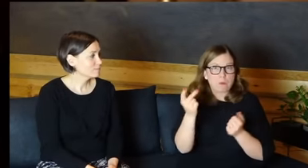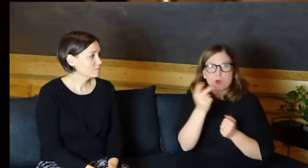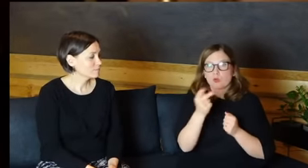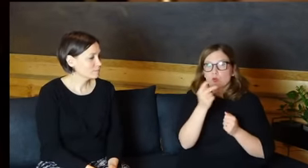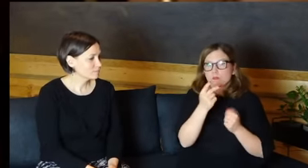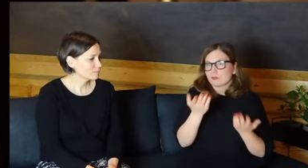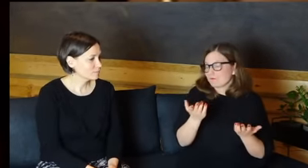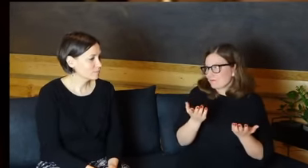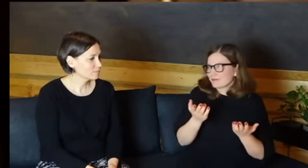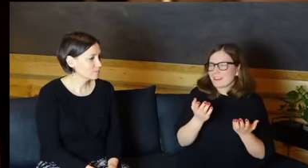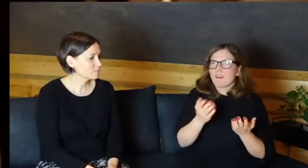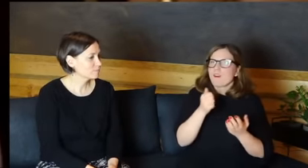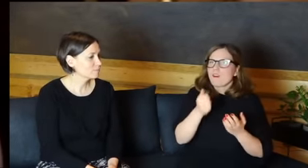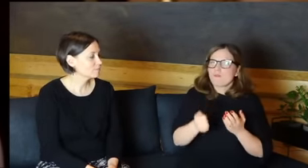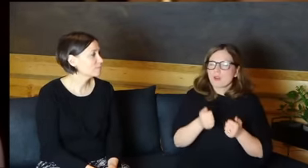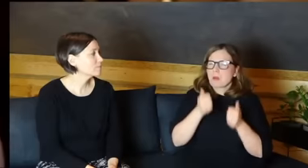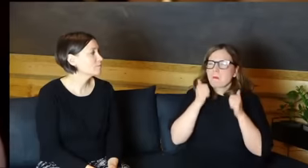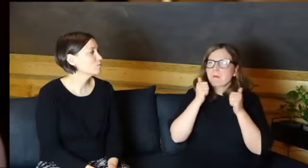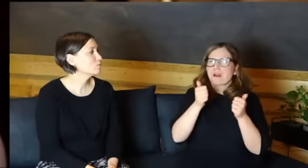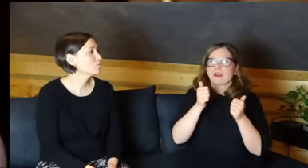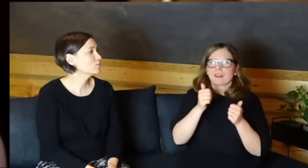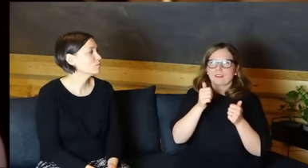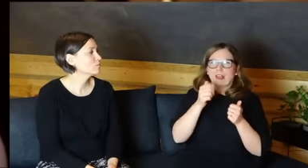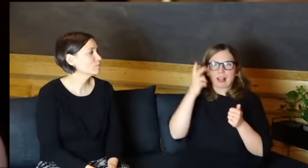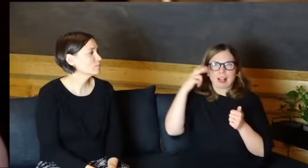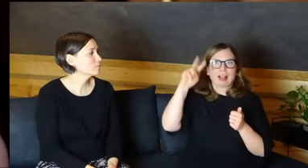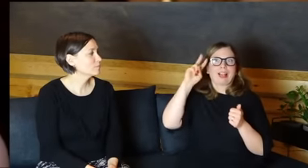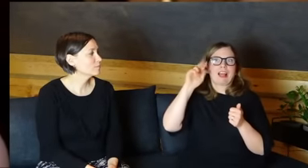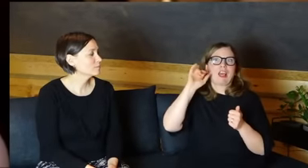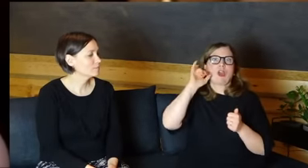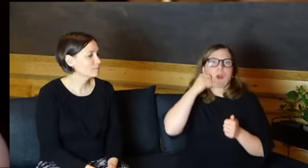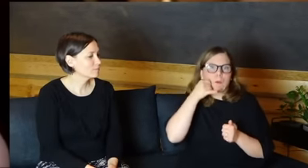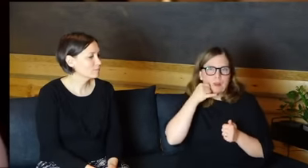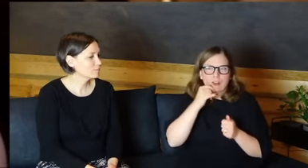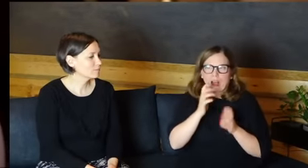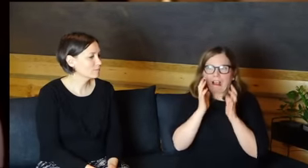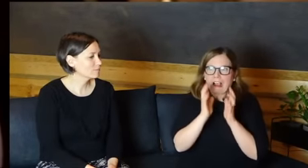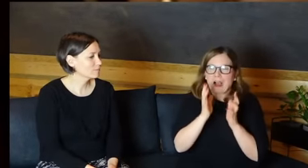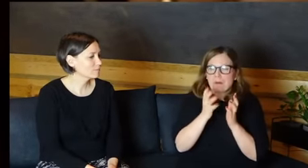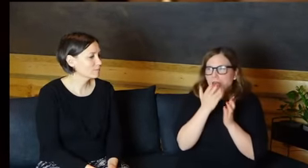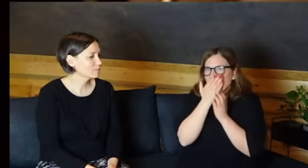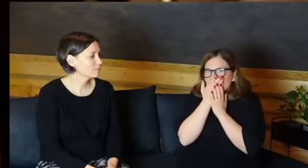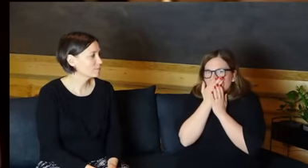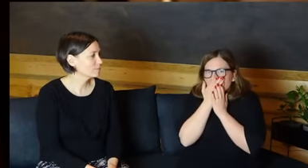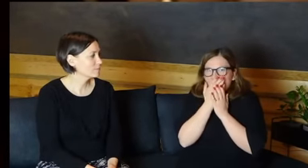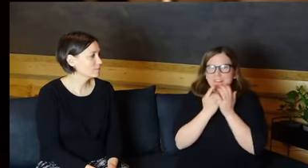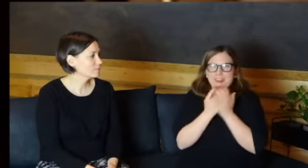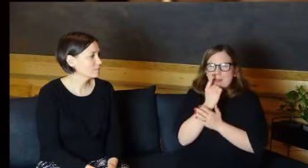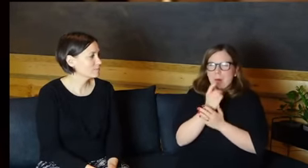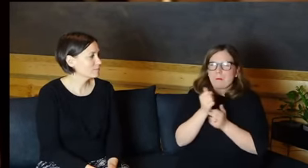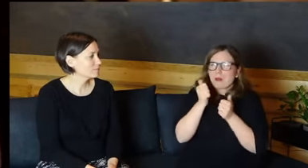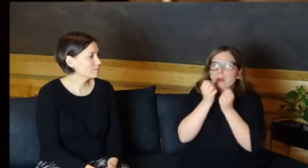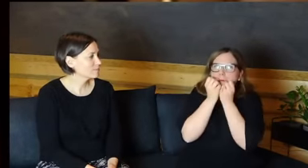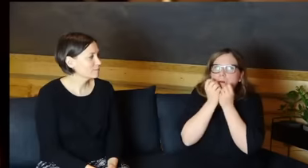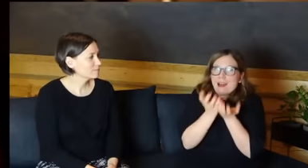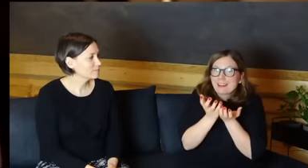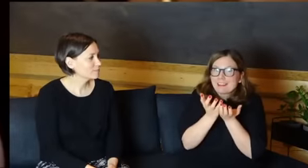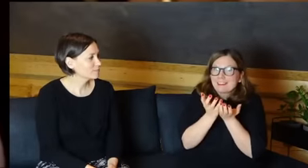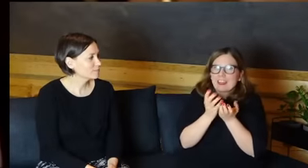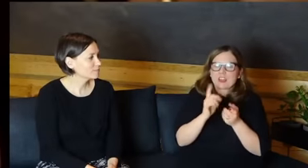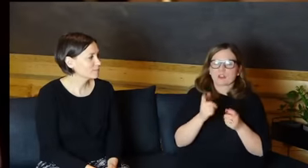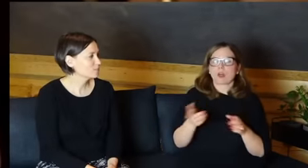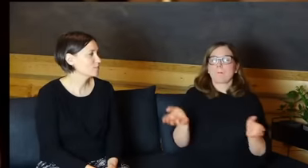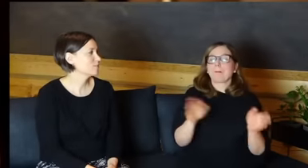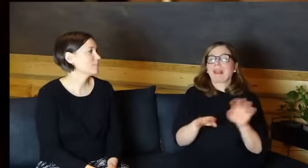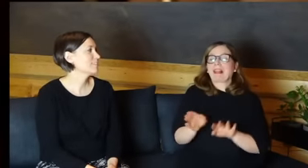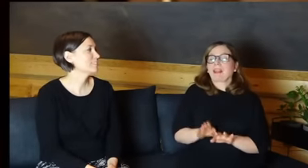no mikäs on vuoden paras kömmähdys? Tapahtuiko jotain ihan kauheata ja hirveätä nyt niin kuin paras paljastus, vai jos ne on peitetty, niin ei